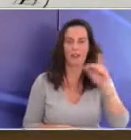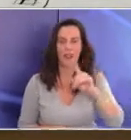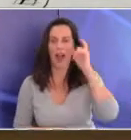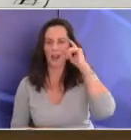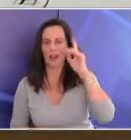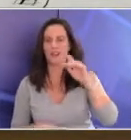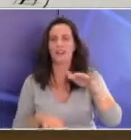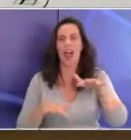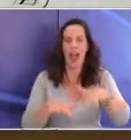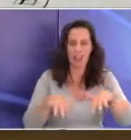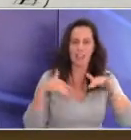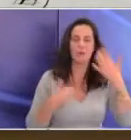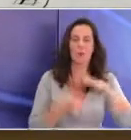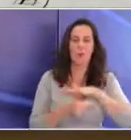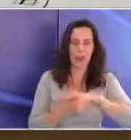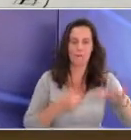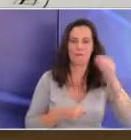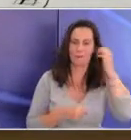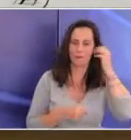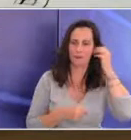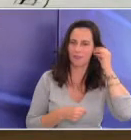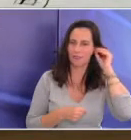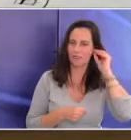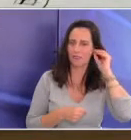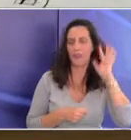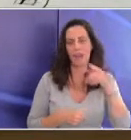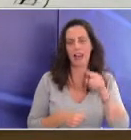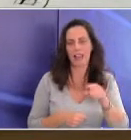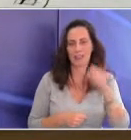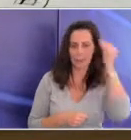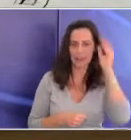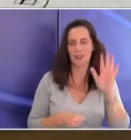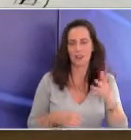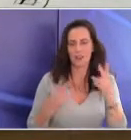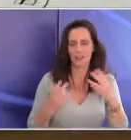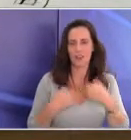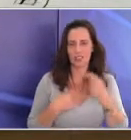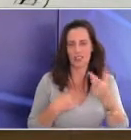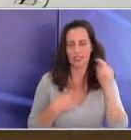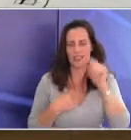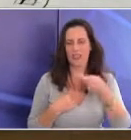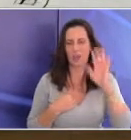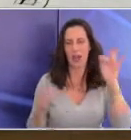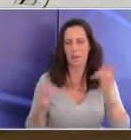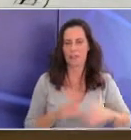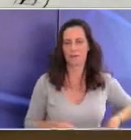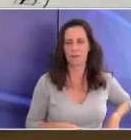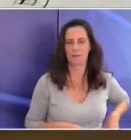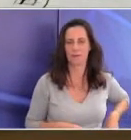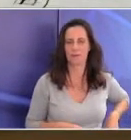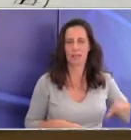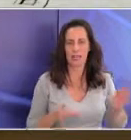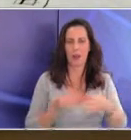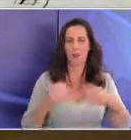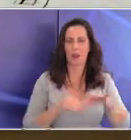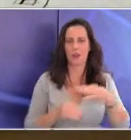תדאגו. היציעים יהיו מלאים, ואולי זה גם ככה, אתה מזכיר לי שכדאי שאני אגיע לקצת יותר משחקים עם המשפחה שלי, אנחנו